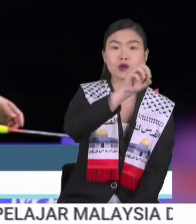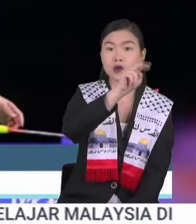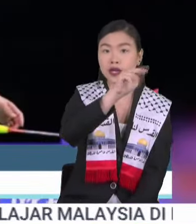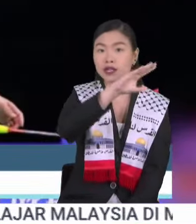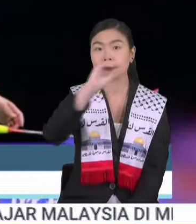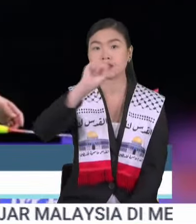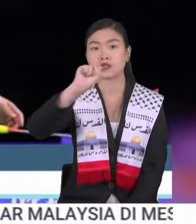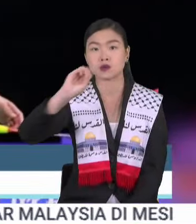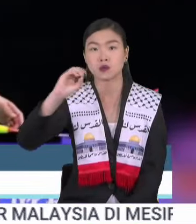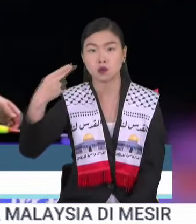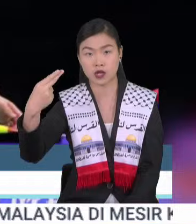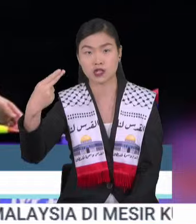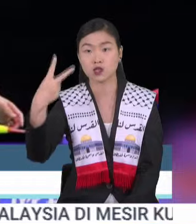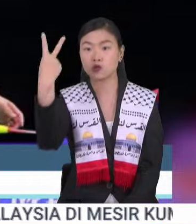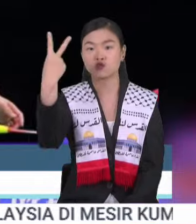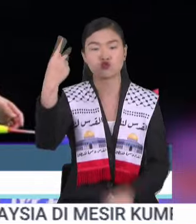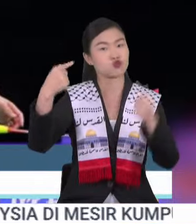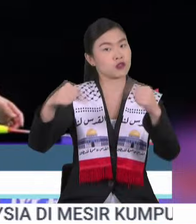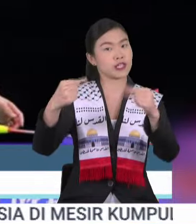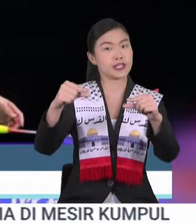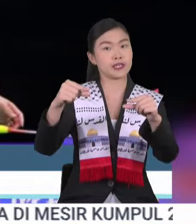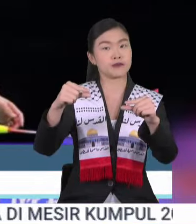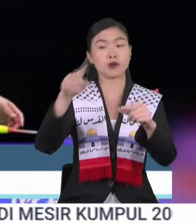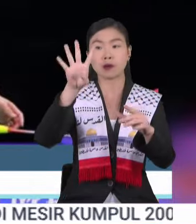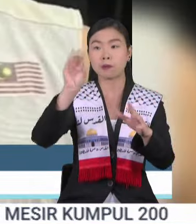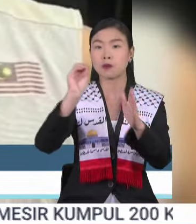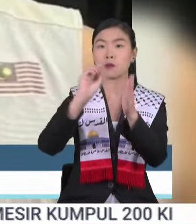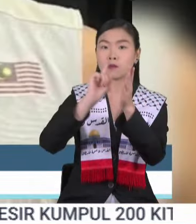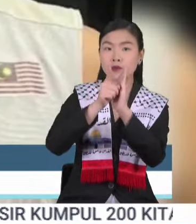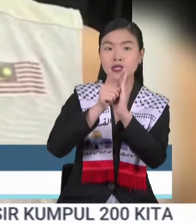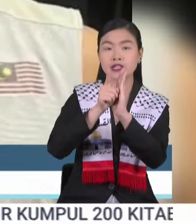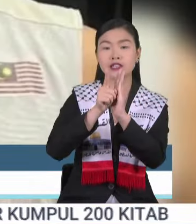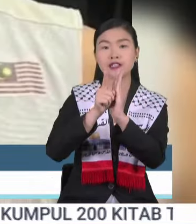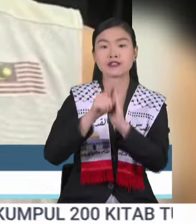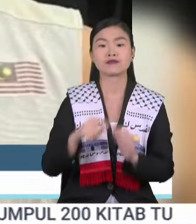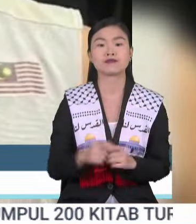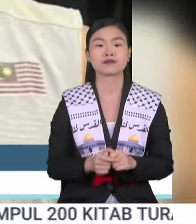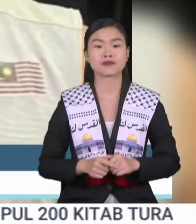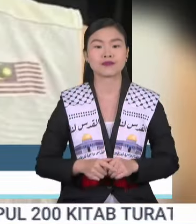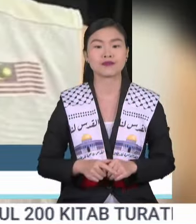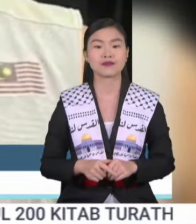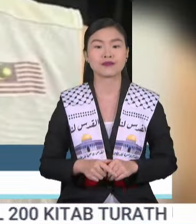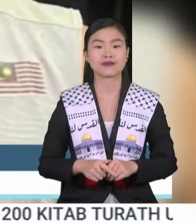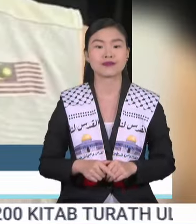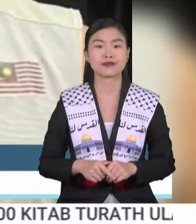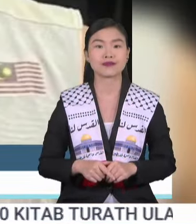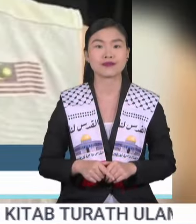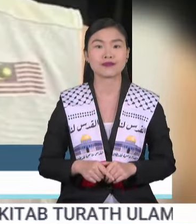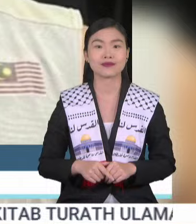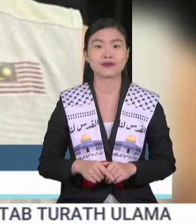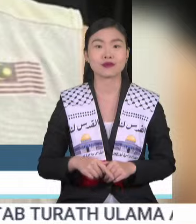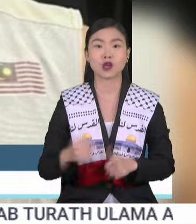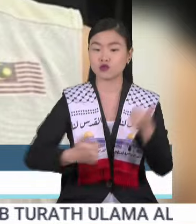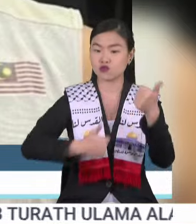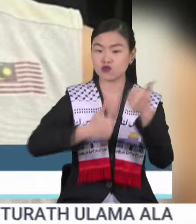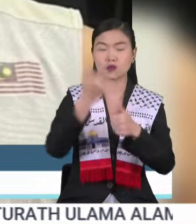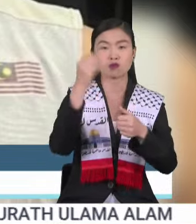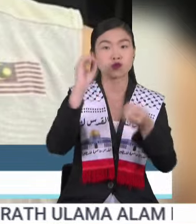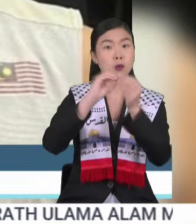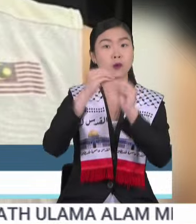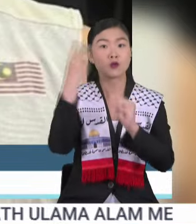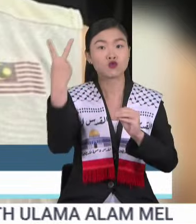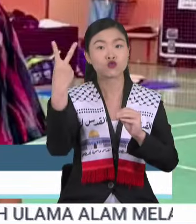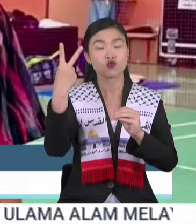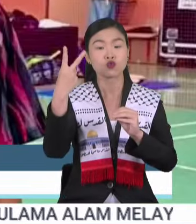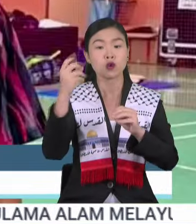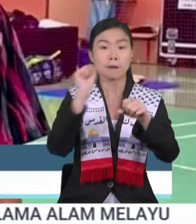21-14, 21-18 dalam pertarungan selama 40 minit pada aksi terakhir hasil kejohanan tersebut. Ia merupakan kemenangan kedua pasangan